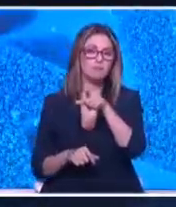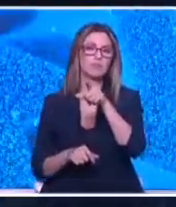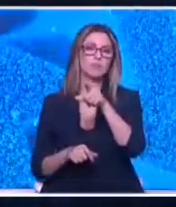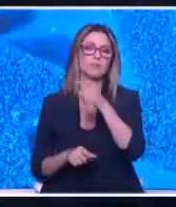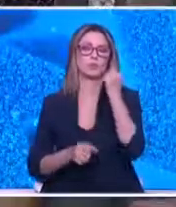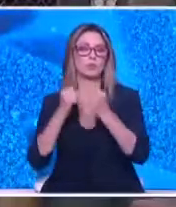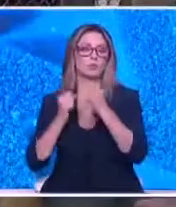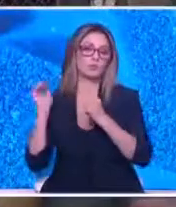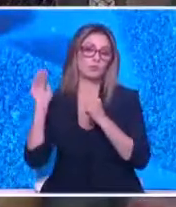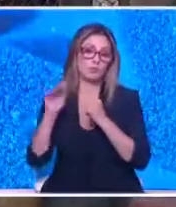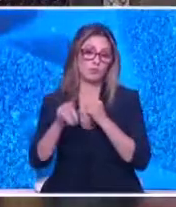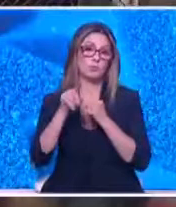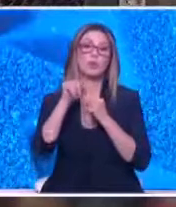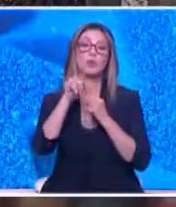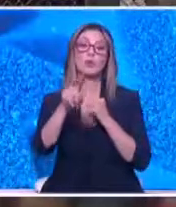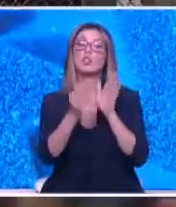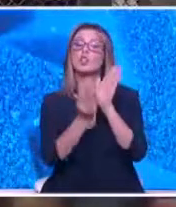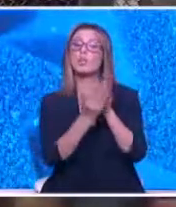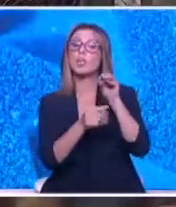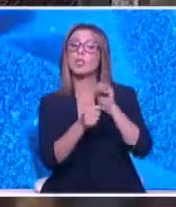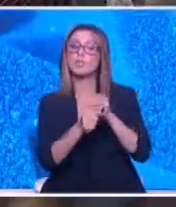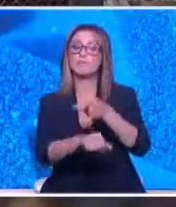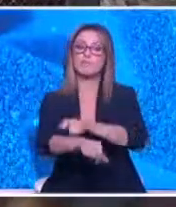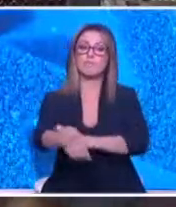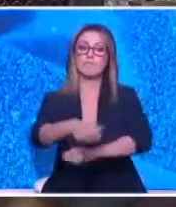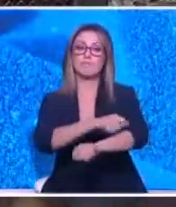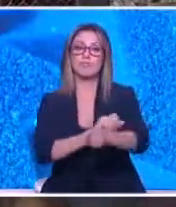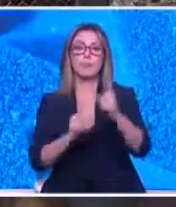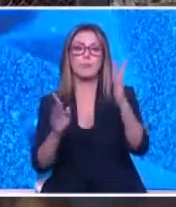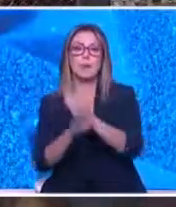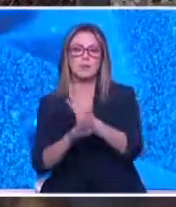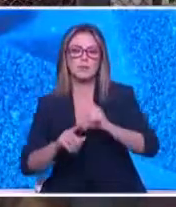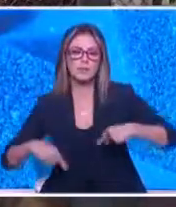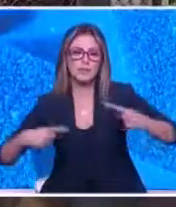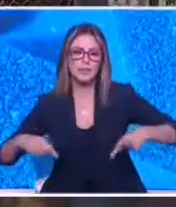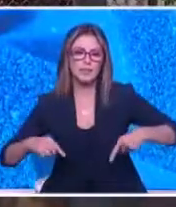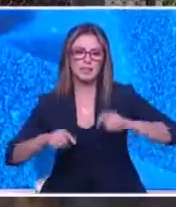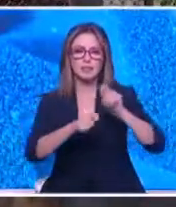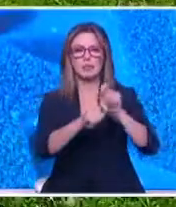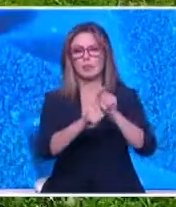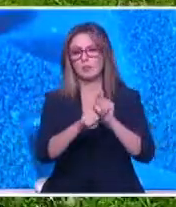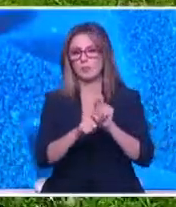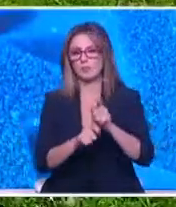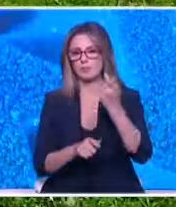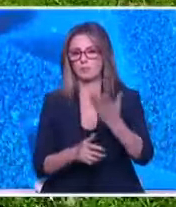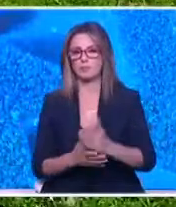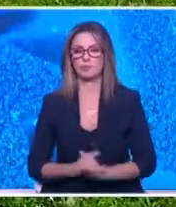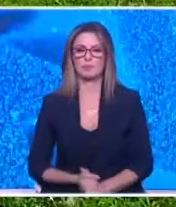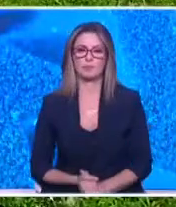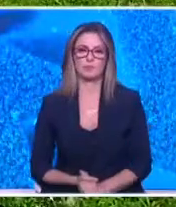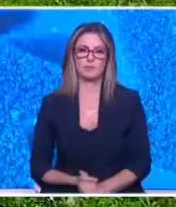yetişti. Prisyajnuk köpek için kolları sıvadı ve birkaç malzemeyle tekerlekli yürüteç yaptı.